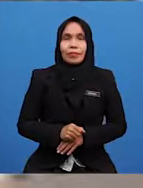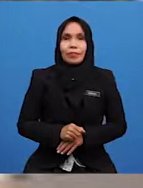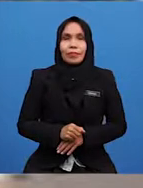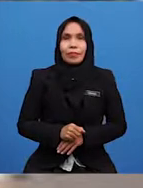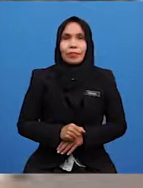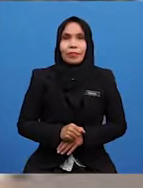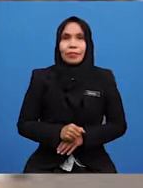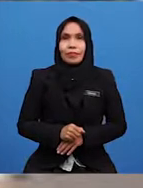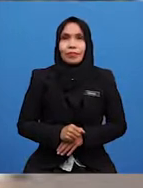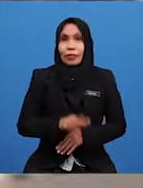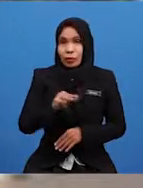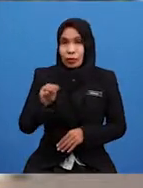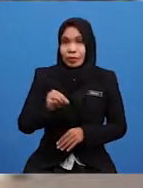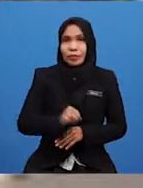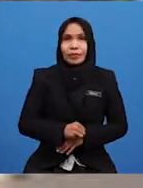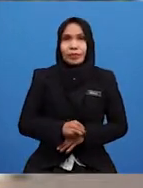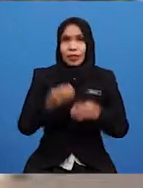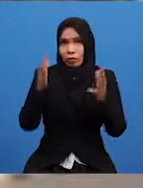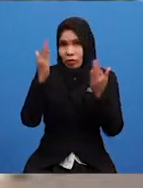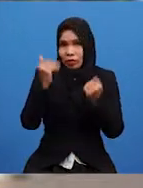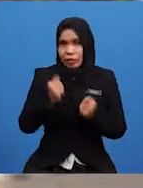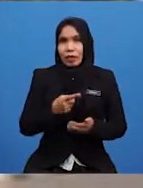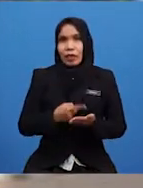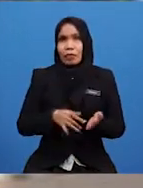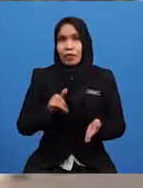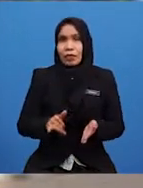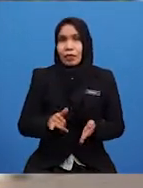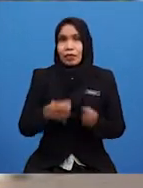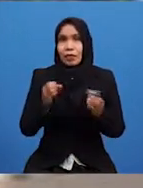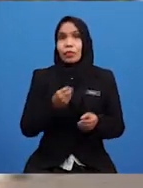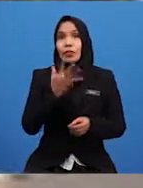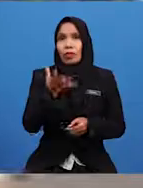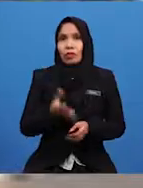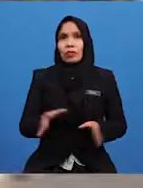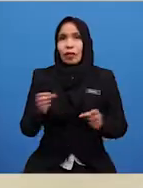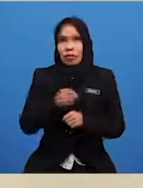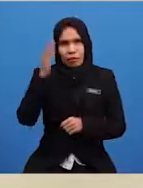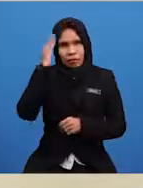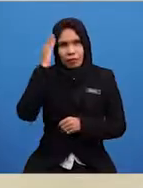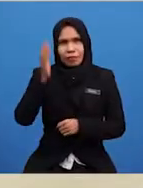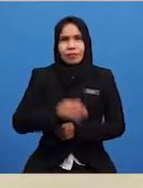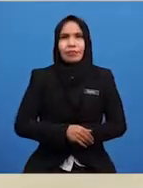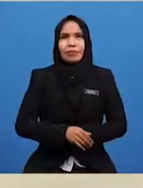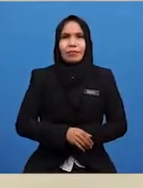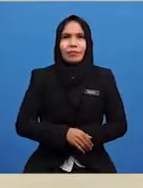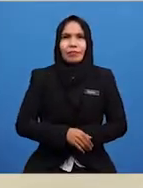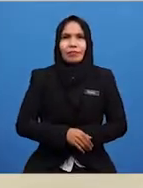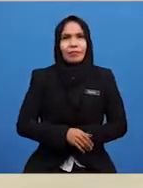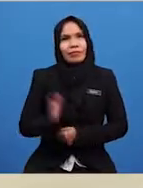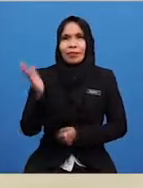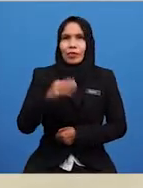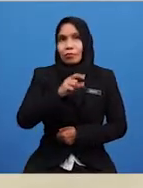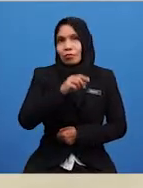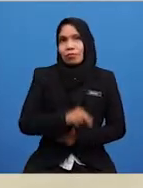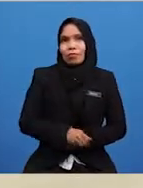Kedah. Murid-murid, cikgu harap apa yang cikgu kongsikan dapat difahami. Jom kita uji